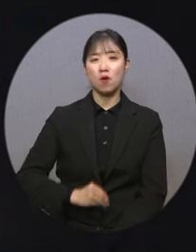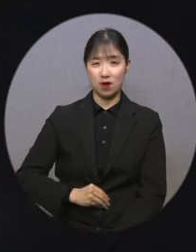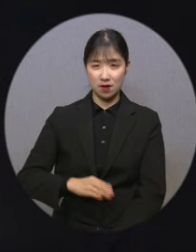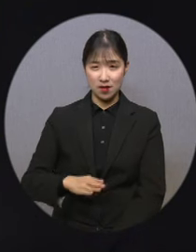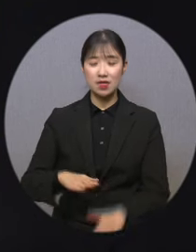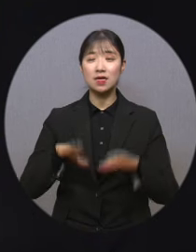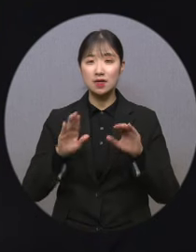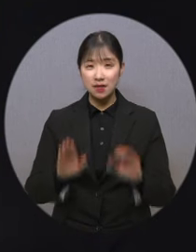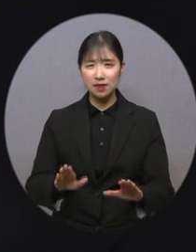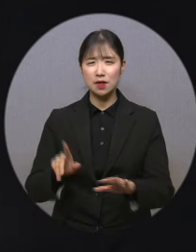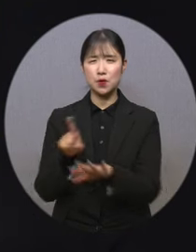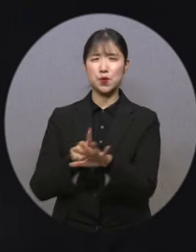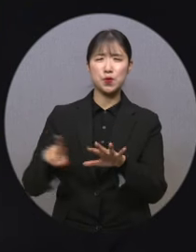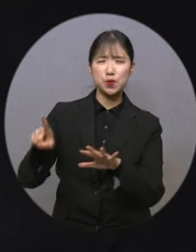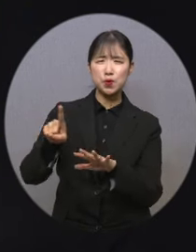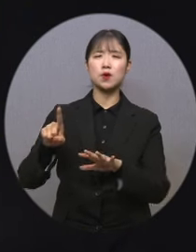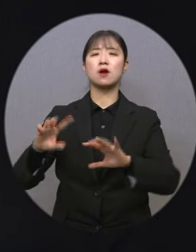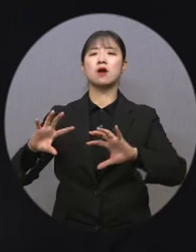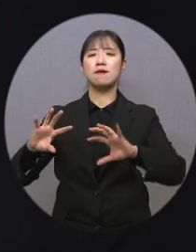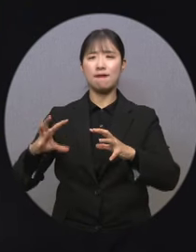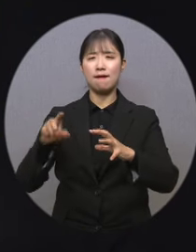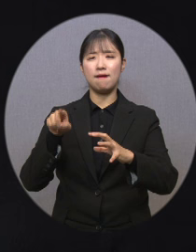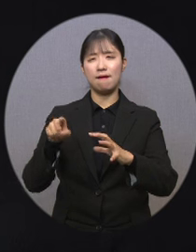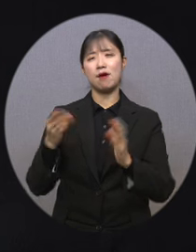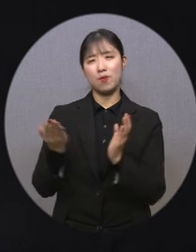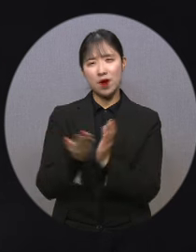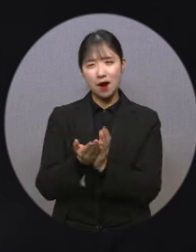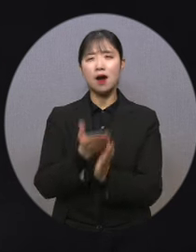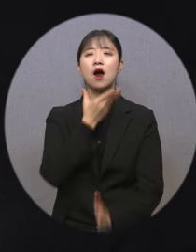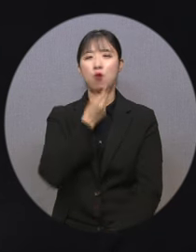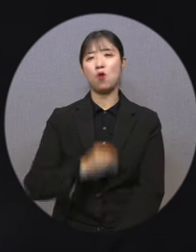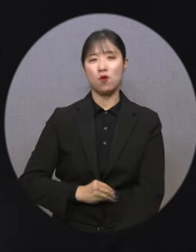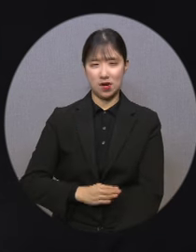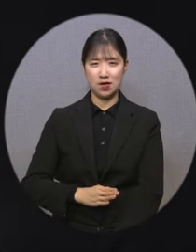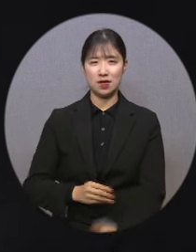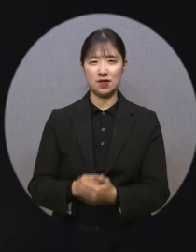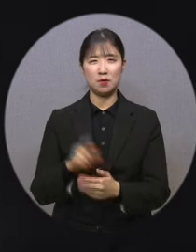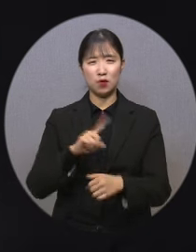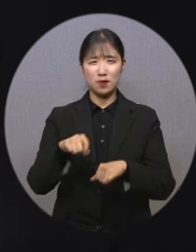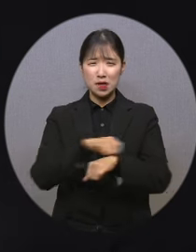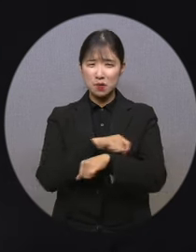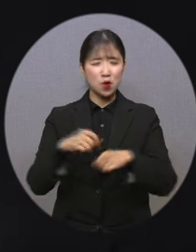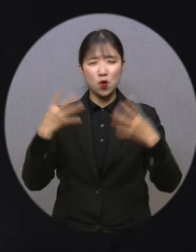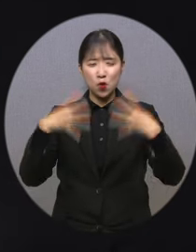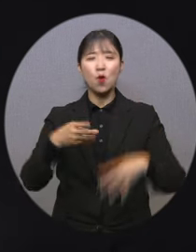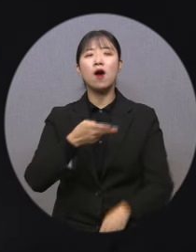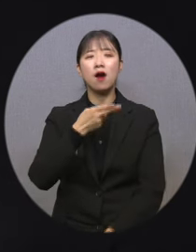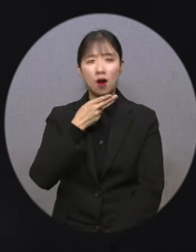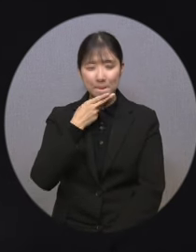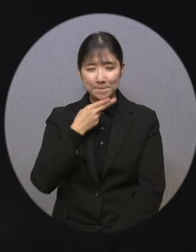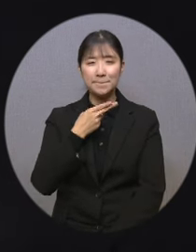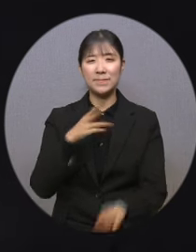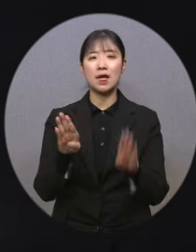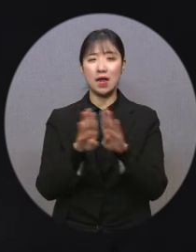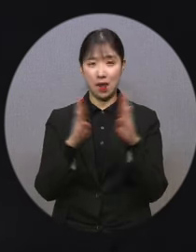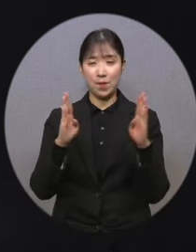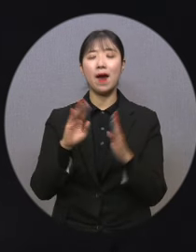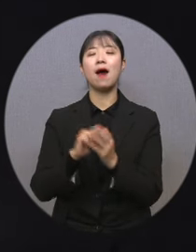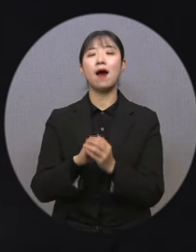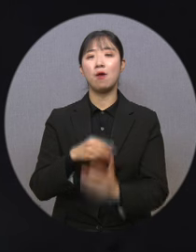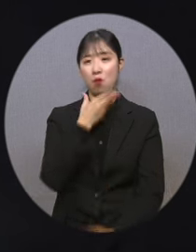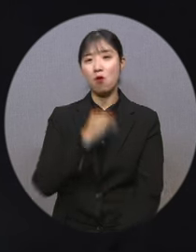선진국 복지 에 복지 의 어떤 특별한 조건이 보지 않는 개방된